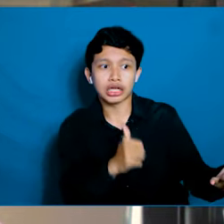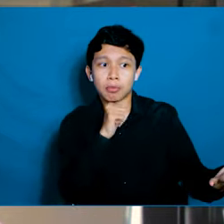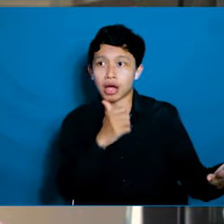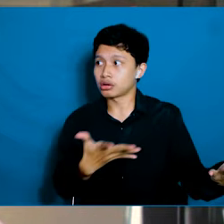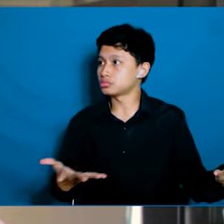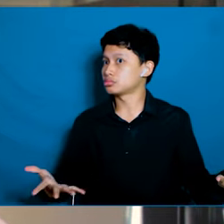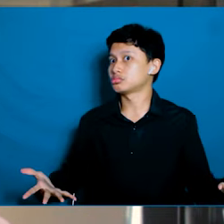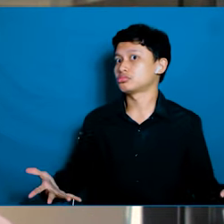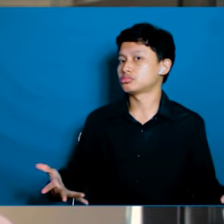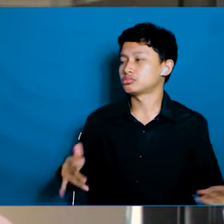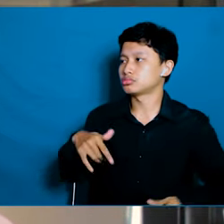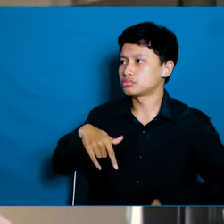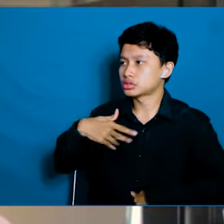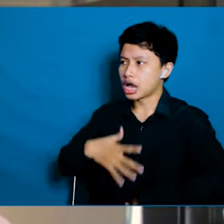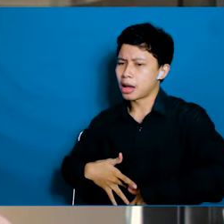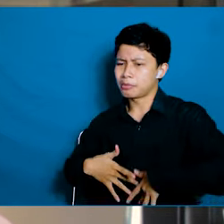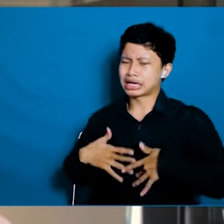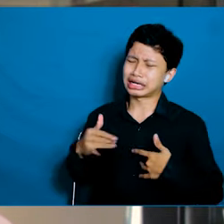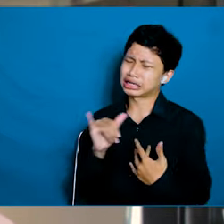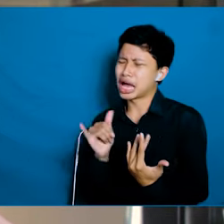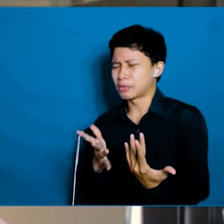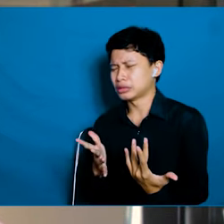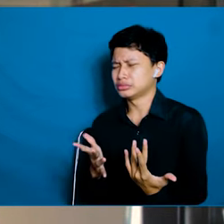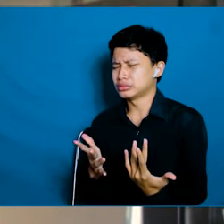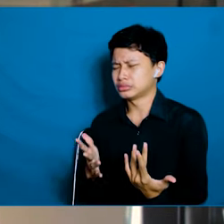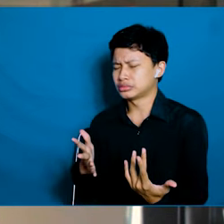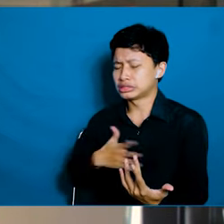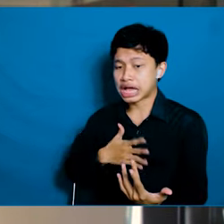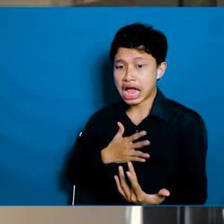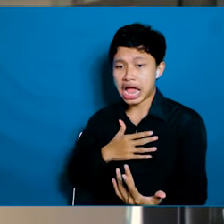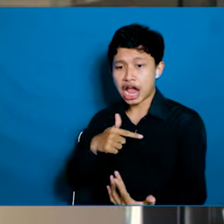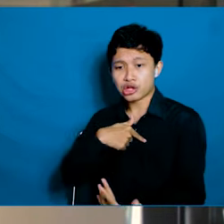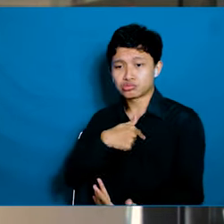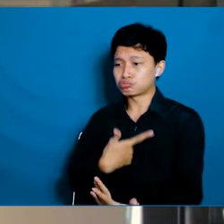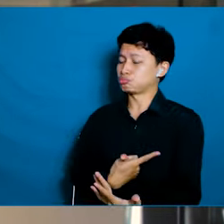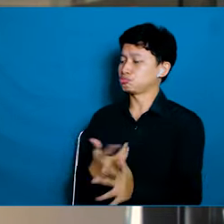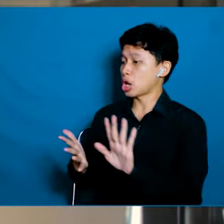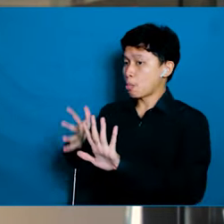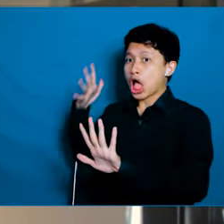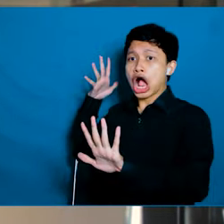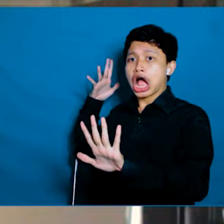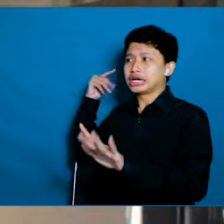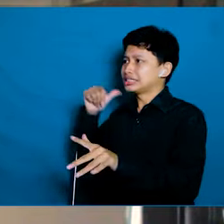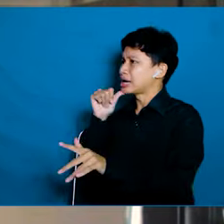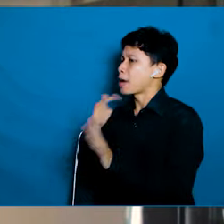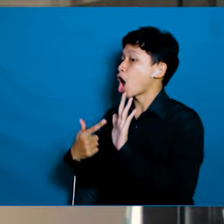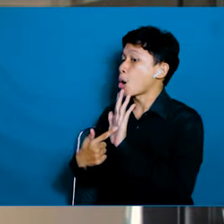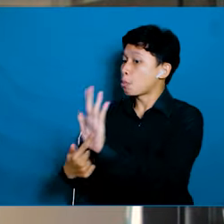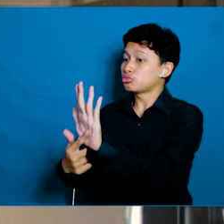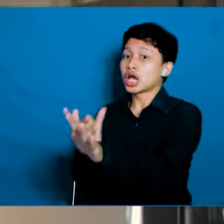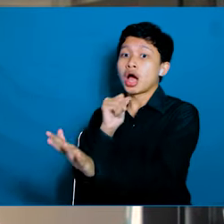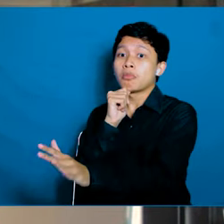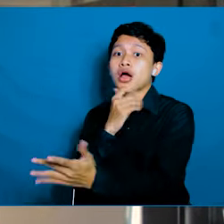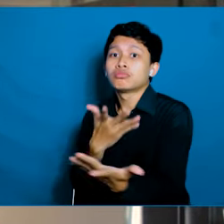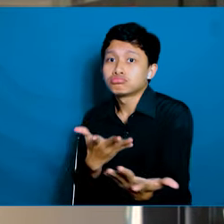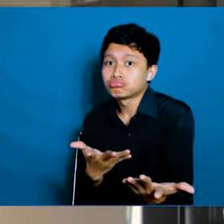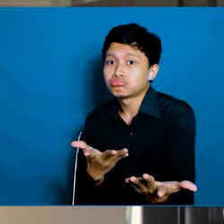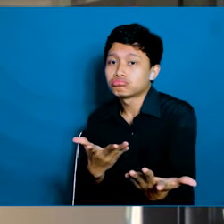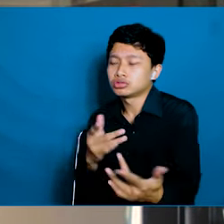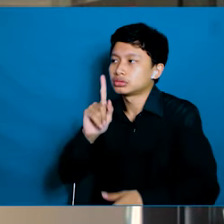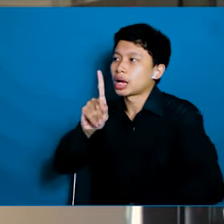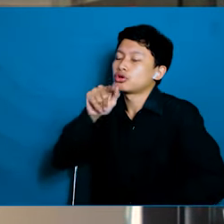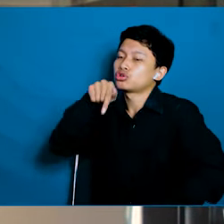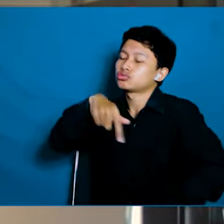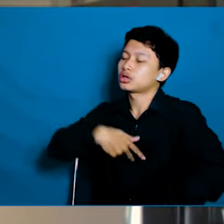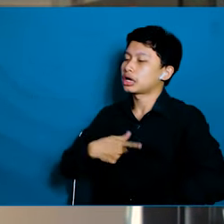Karena mungkin saya merasakan diri kita sendiri ya, selama ini kalau kita hanya ada di belakang, siapa yang akan di depan gitu. Nah, ini